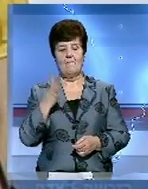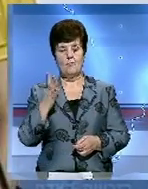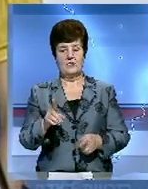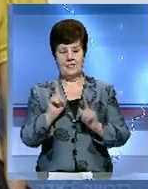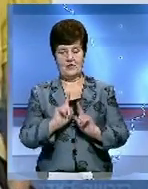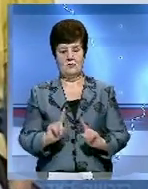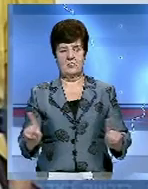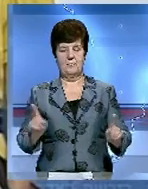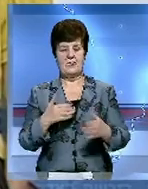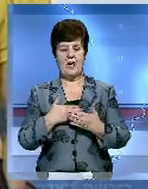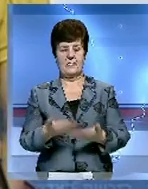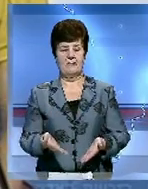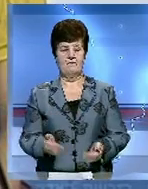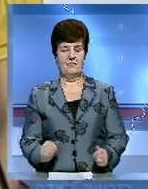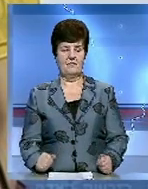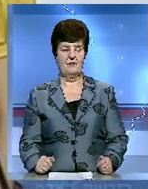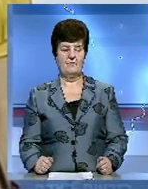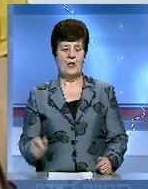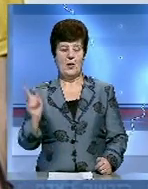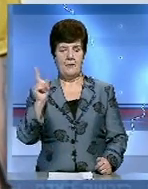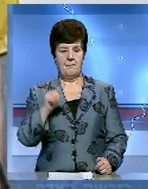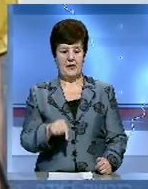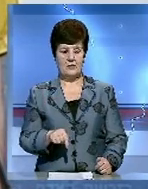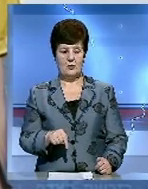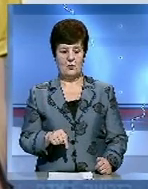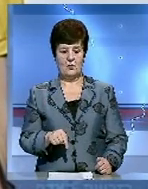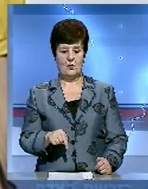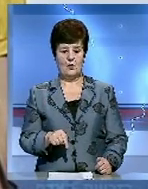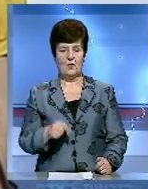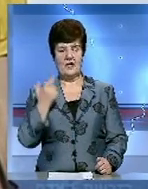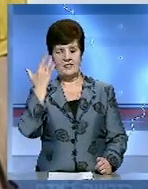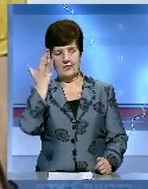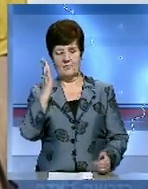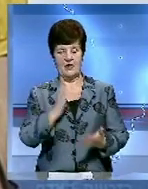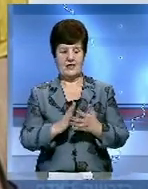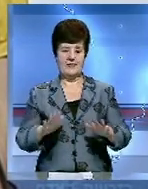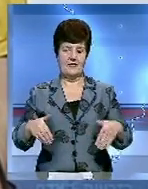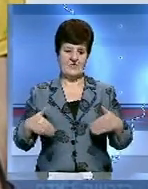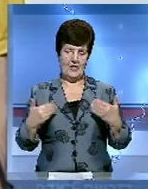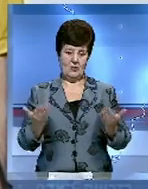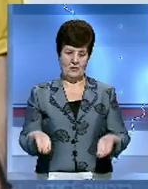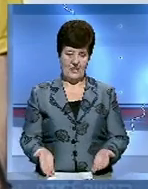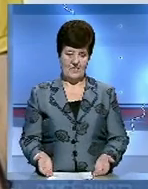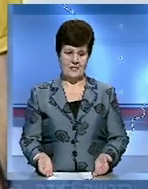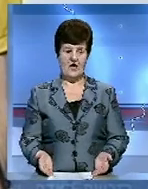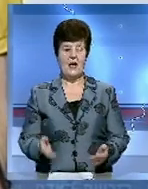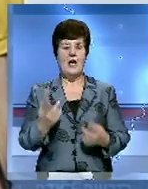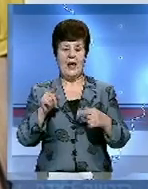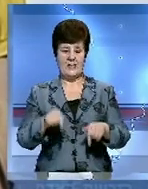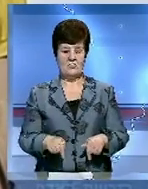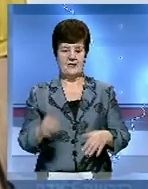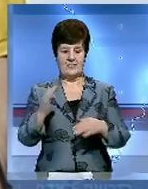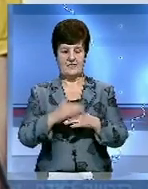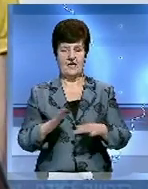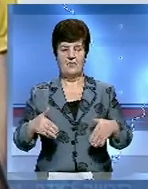activ. Spiritul civic și inițiativa este salutabilă, la fel ca și a ta, apropo, Xenia, în această seară. Felicitări în